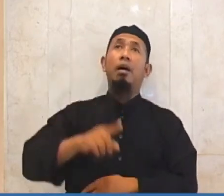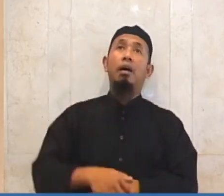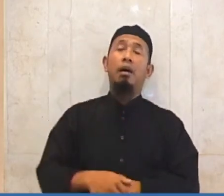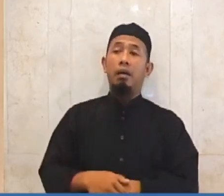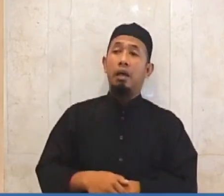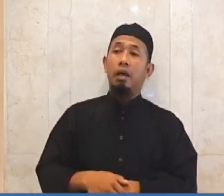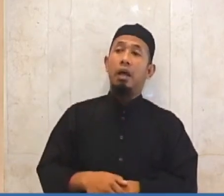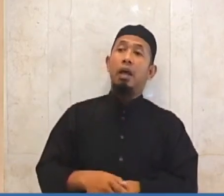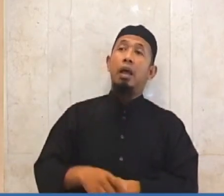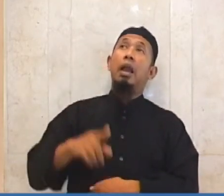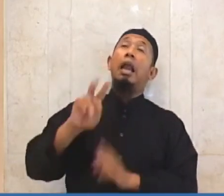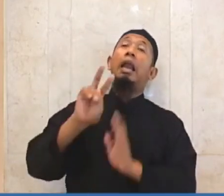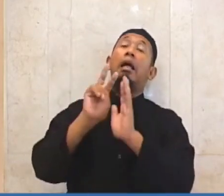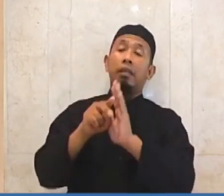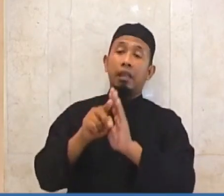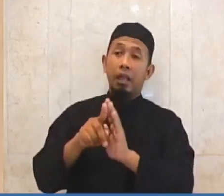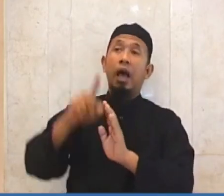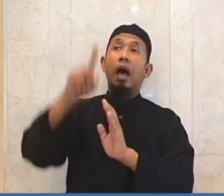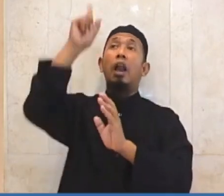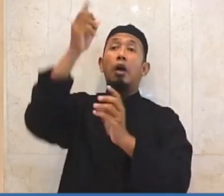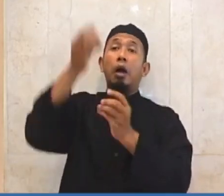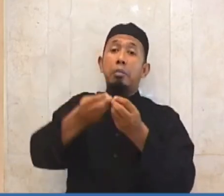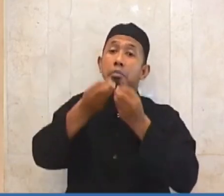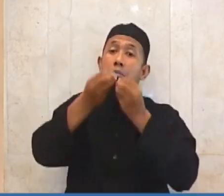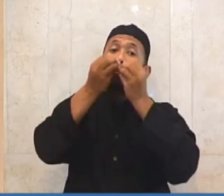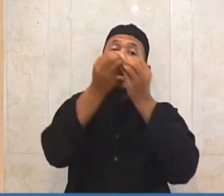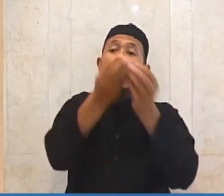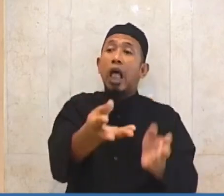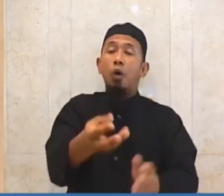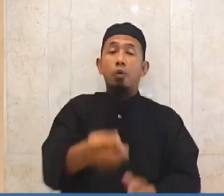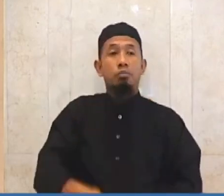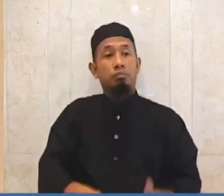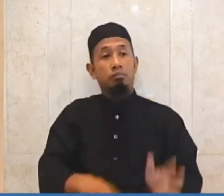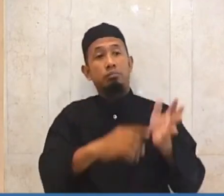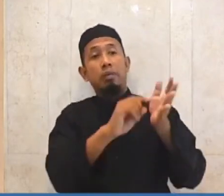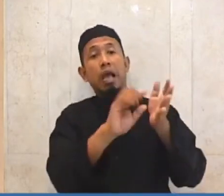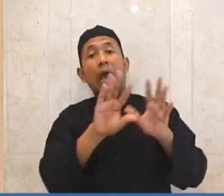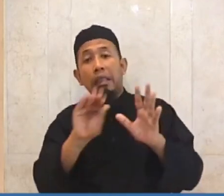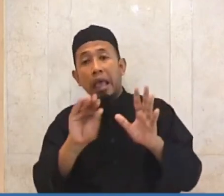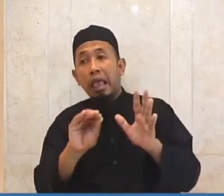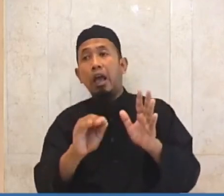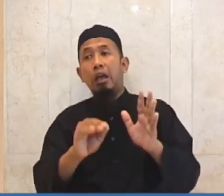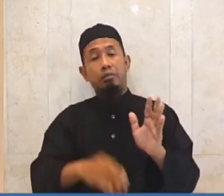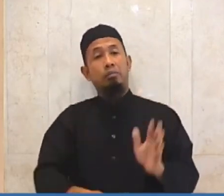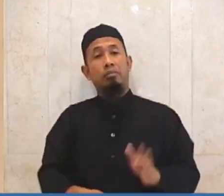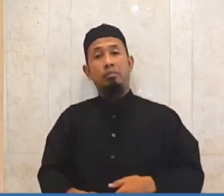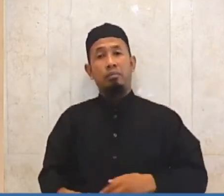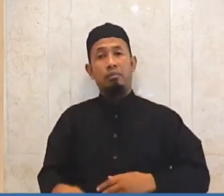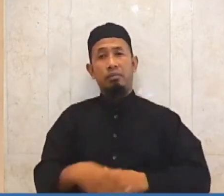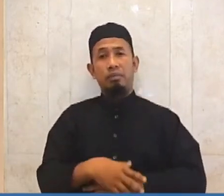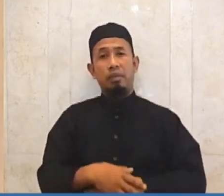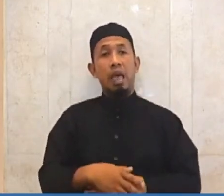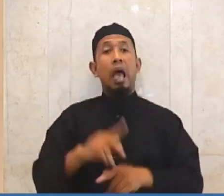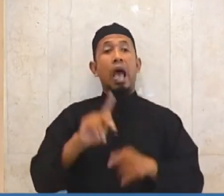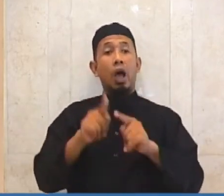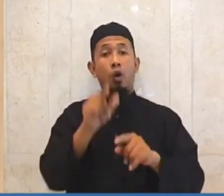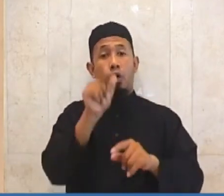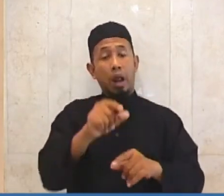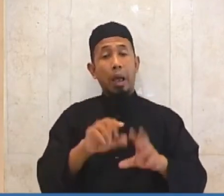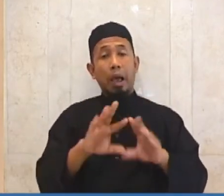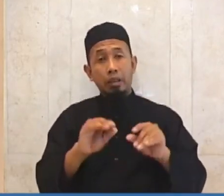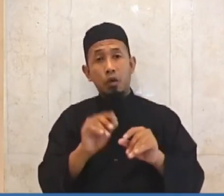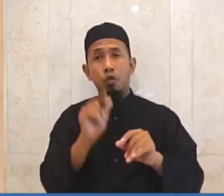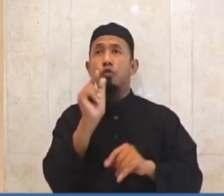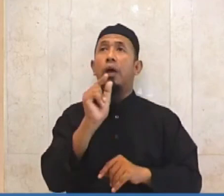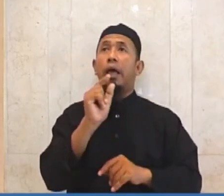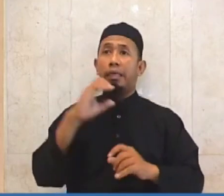diberitahukan khas hasil pekerjaannya kalau orang bekerja karena Allah dia akan mendapatkan dan menyaksikan hasilnya